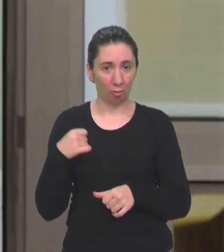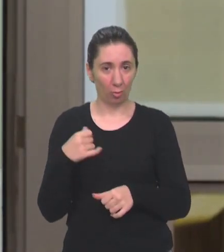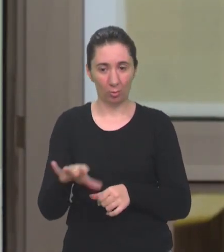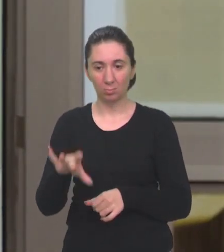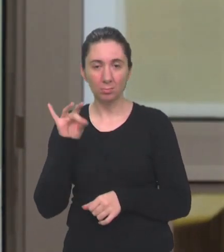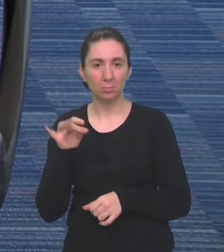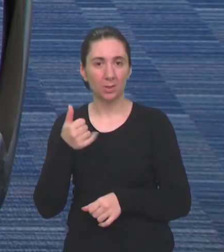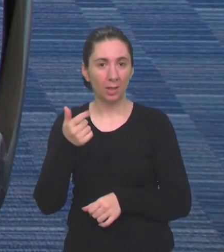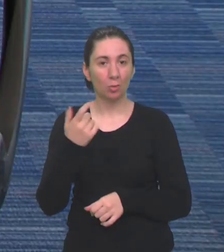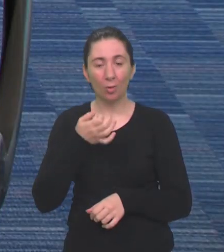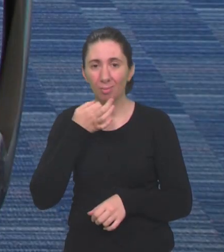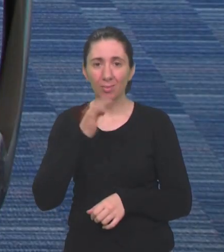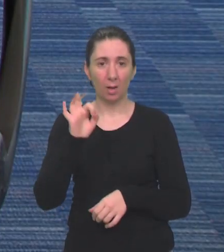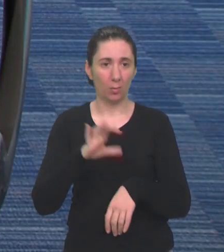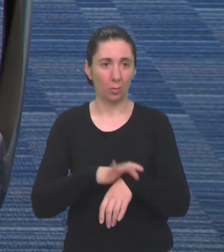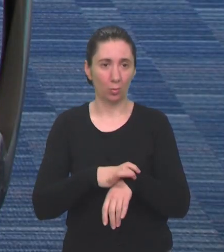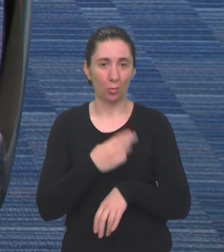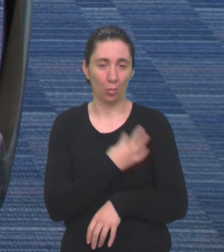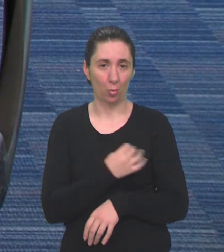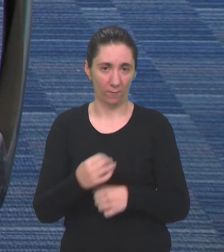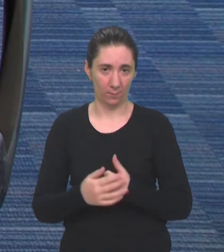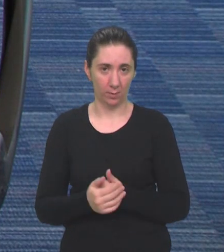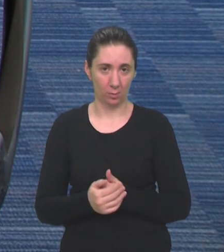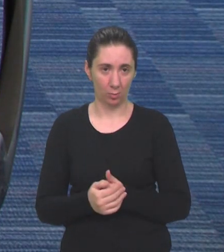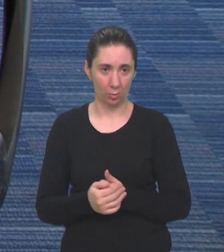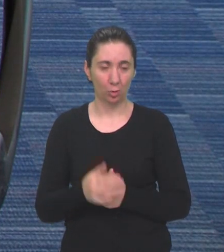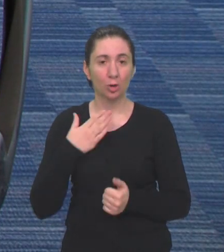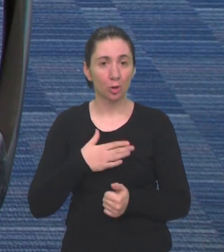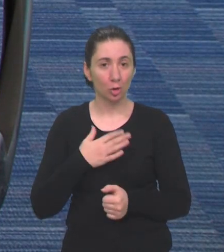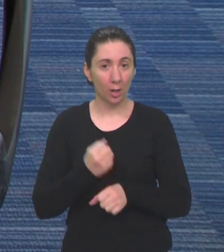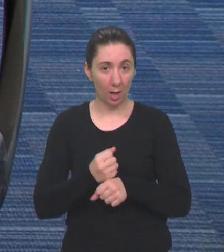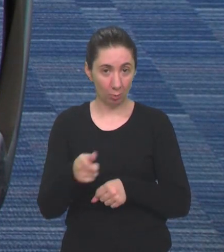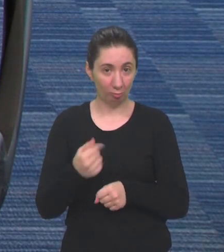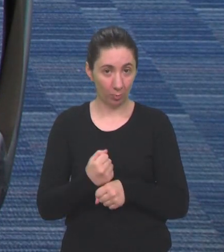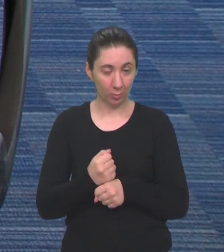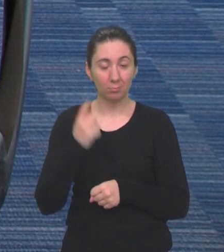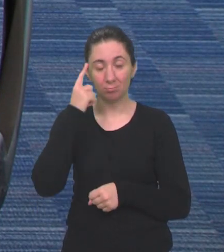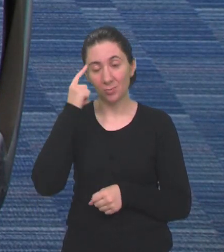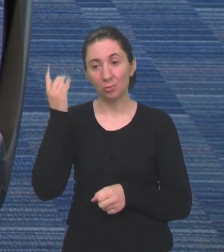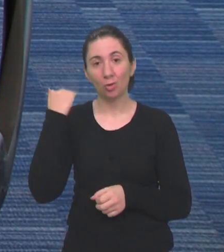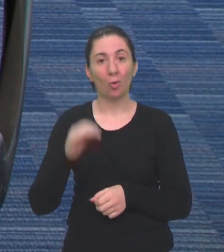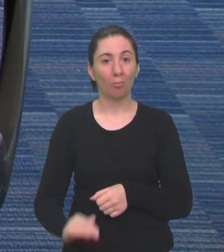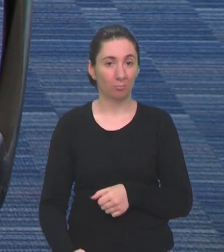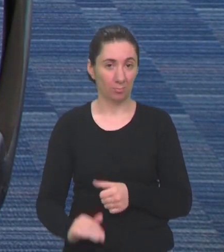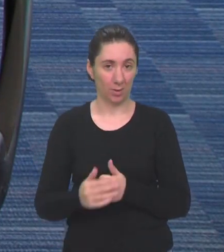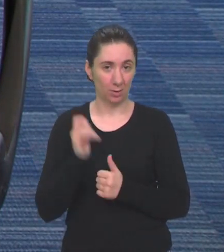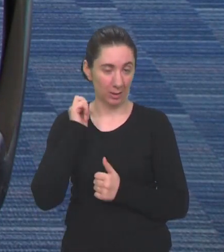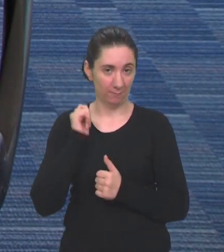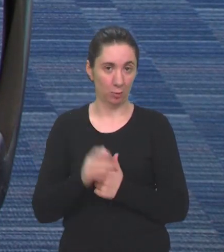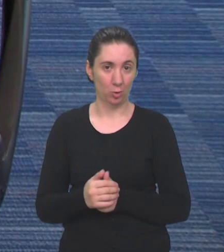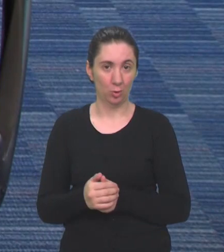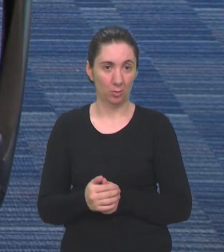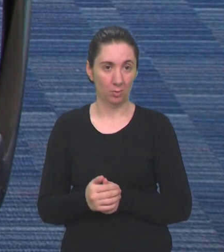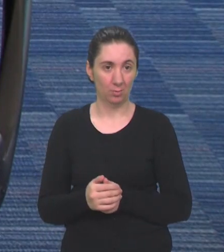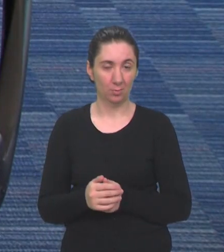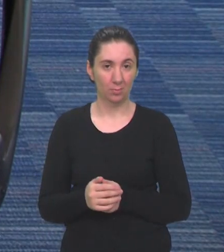godine izabrali za jednu od najdoktora u Hrvatskoj. Da se želi baviti ovim poslom znala je još kao djevojčica. Pa, mislim